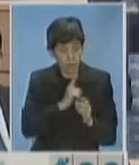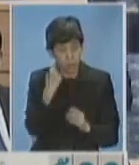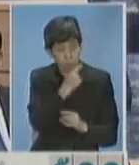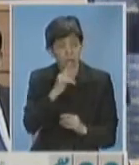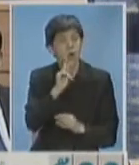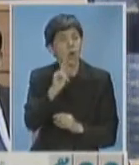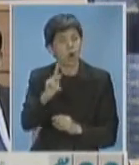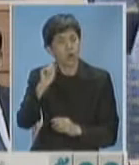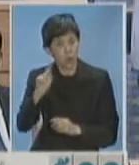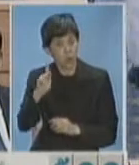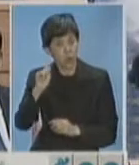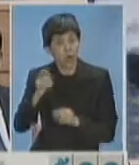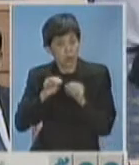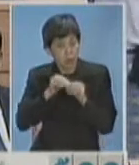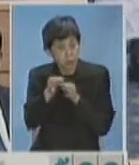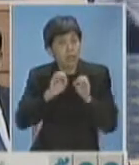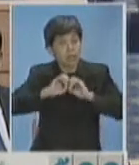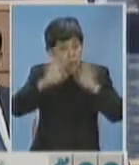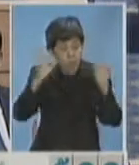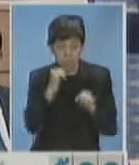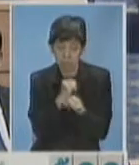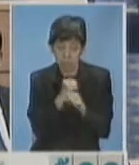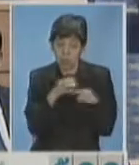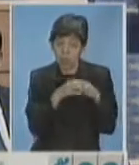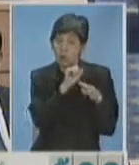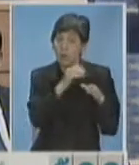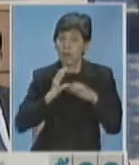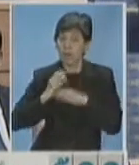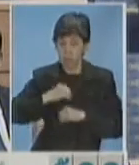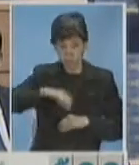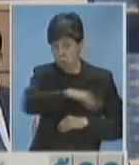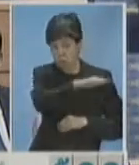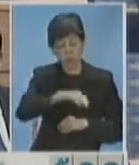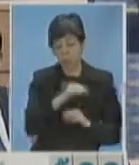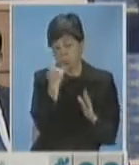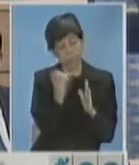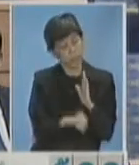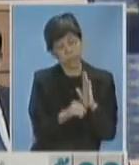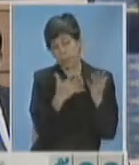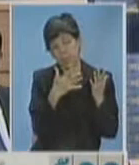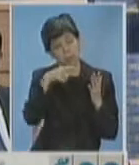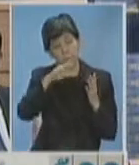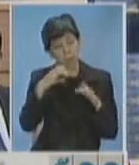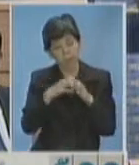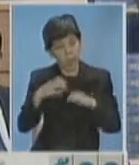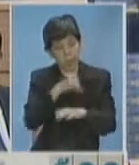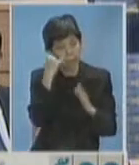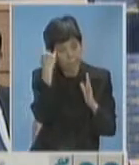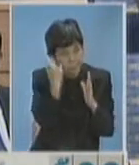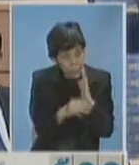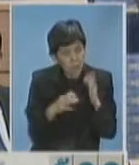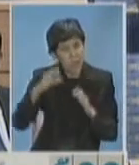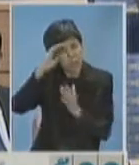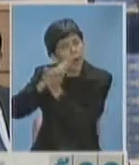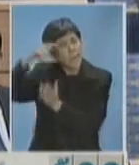อบคือกกต.กกต.แถลงชัดเจนว่าการกระทำของส.ส.พรรคประชาธิปัตย์ทุกคนไม่มีความผิดตามพรบ.พรรคการเมืองแต่กร